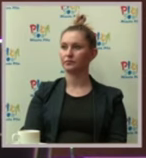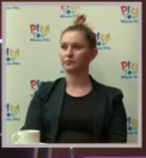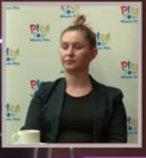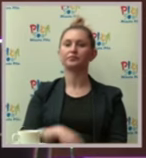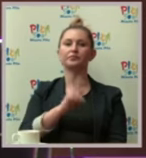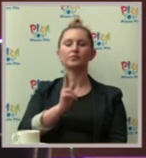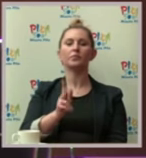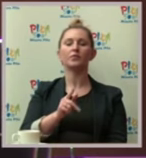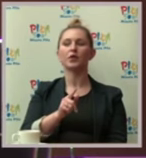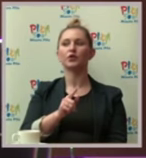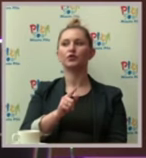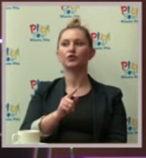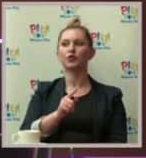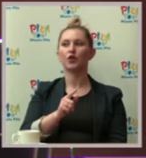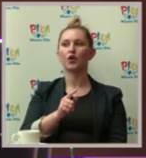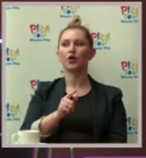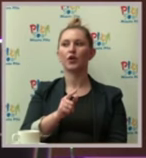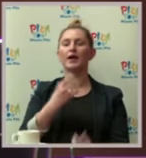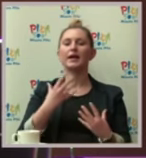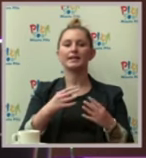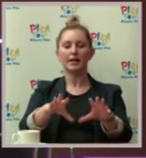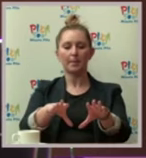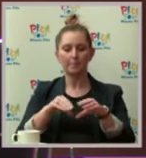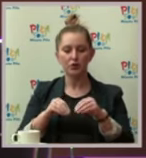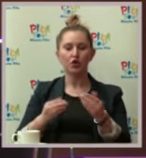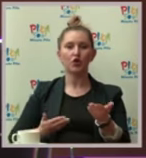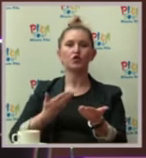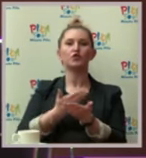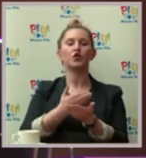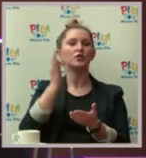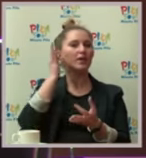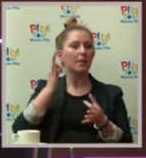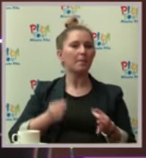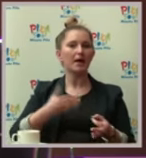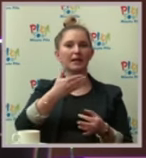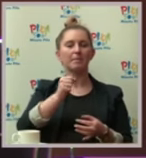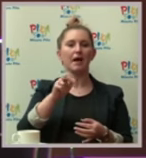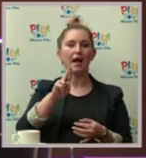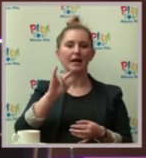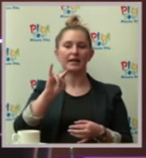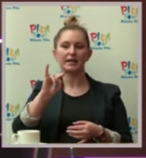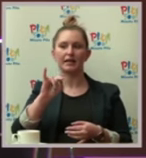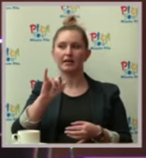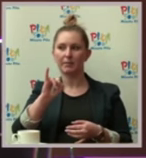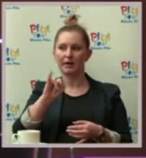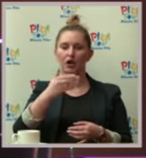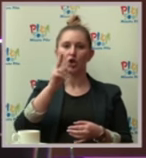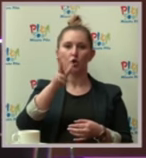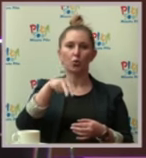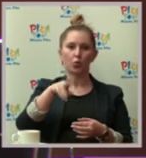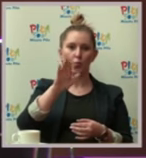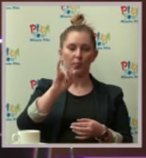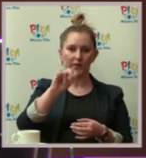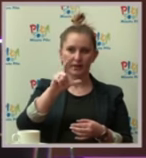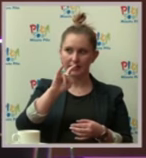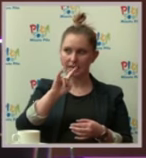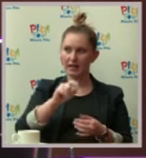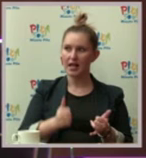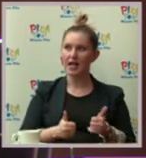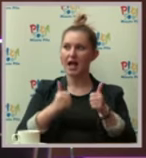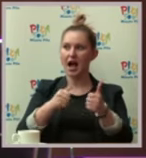Kto z pań i panów radnych jest za przyjęciem wniosku pani przewodniczącej Marii Kubicy, aby w paragrafie pierwszym